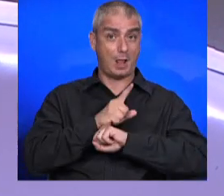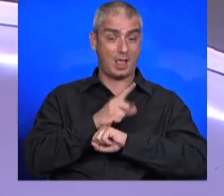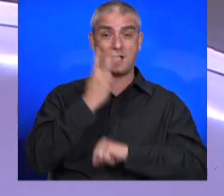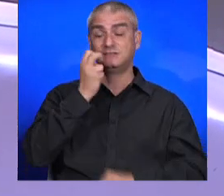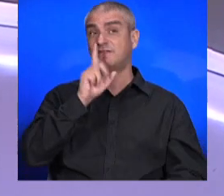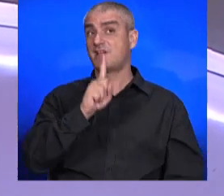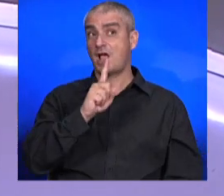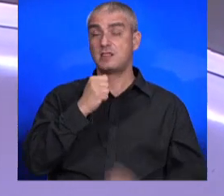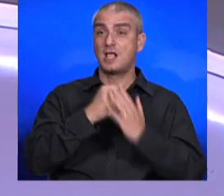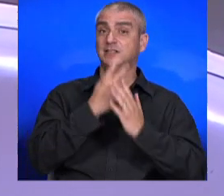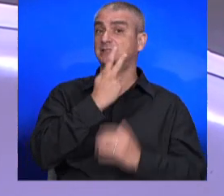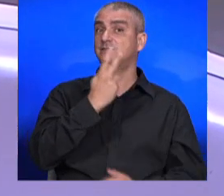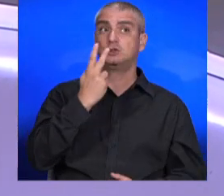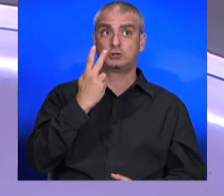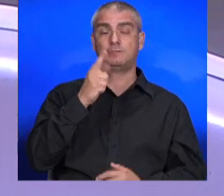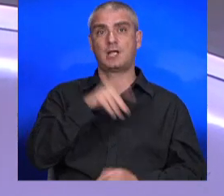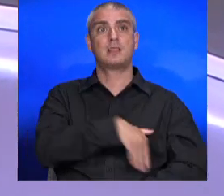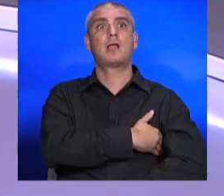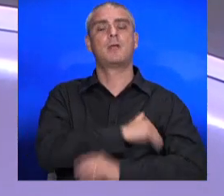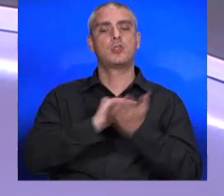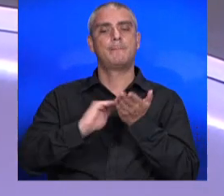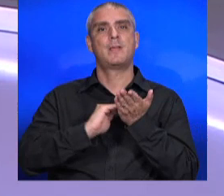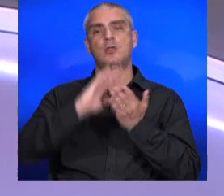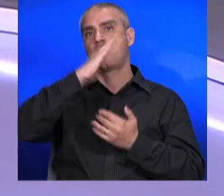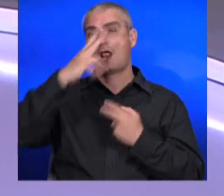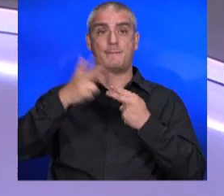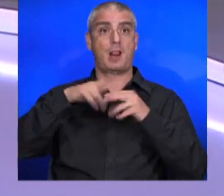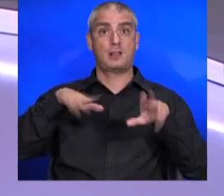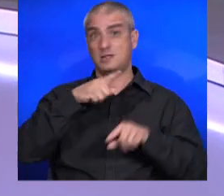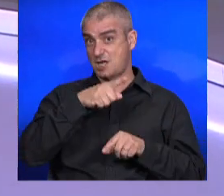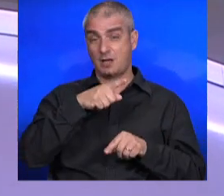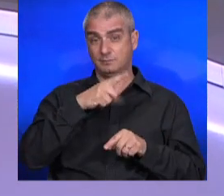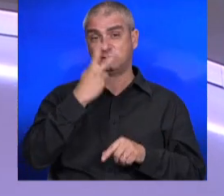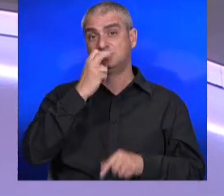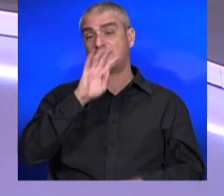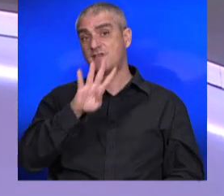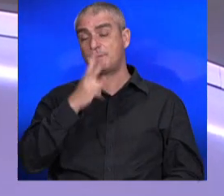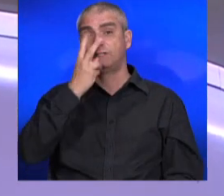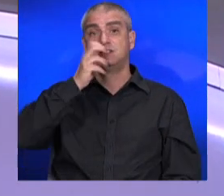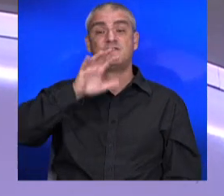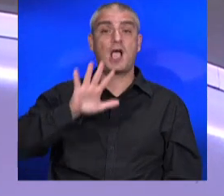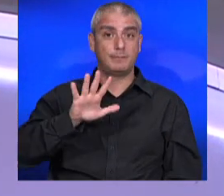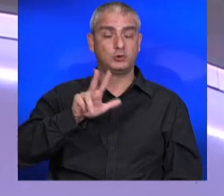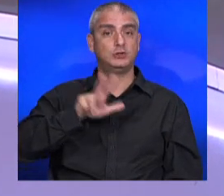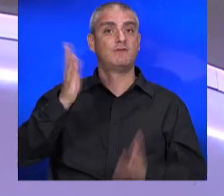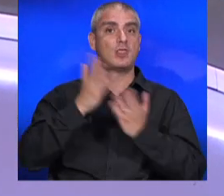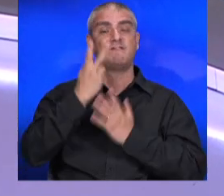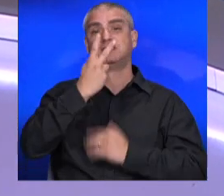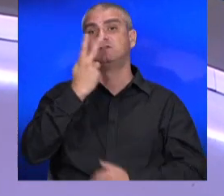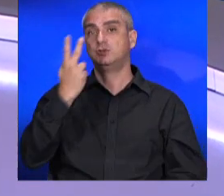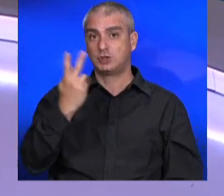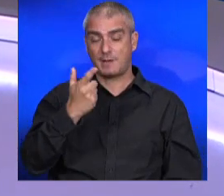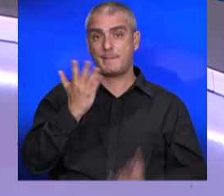22, אלה הטמפרטורות המינימום בהרים לאורך מישור החוף. 24-25 בצפון הנגב, 22 מעלות באילת,